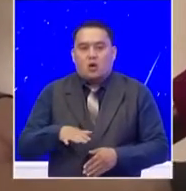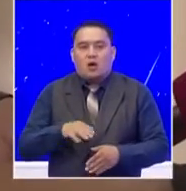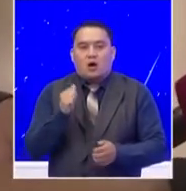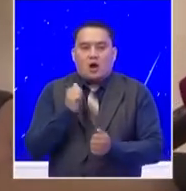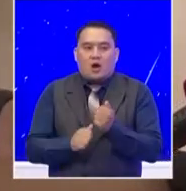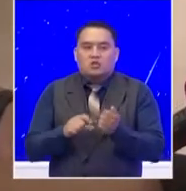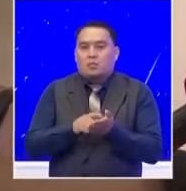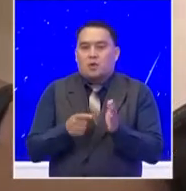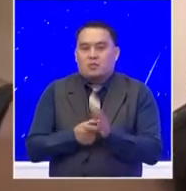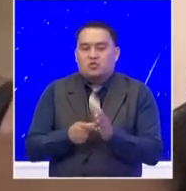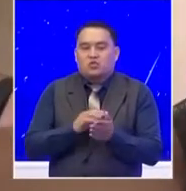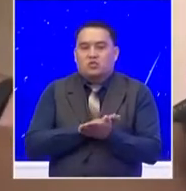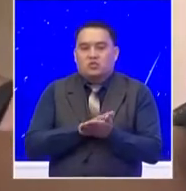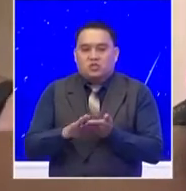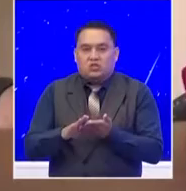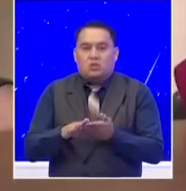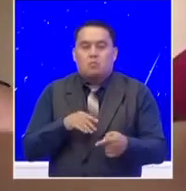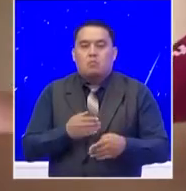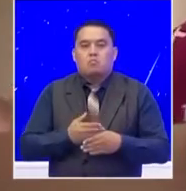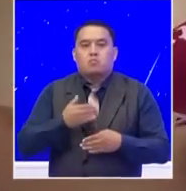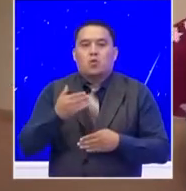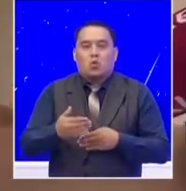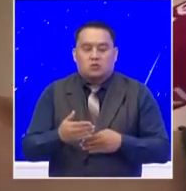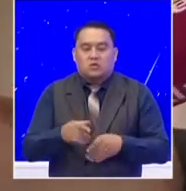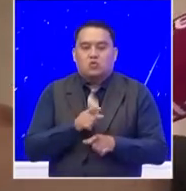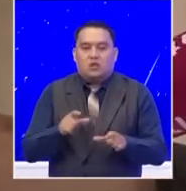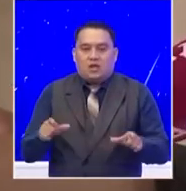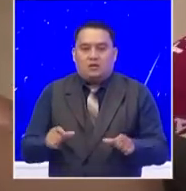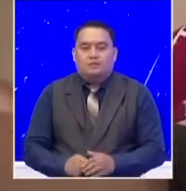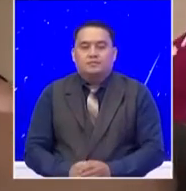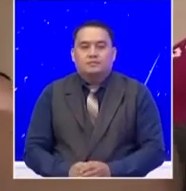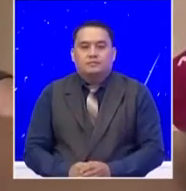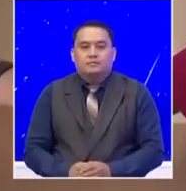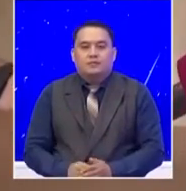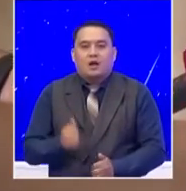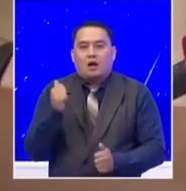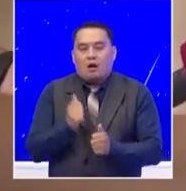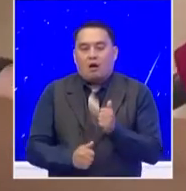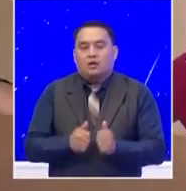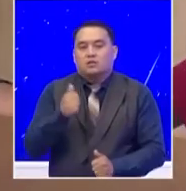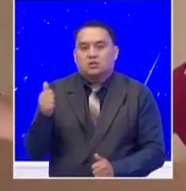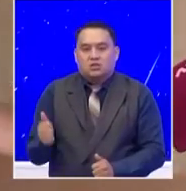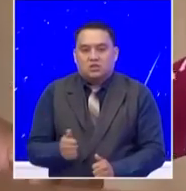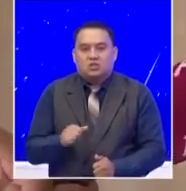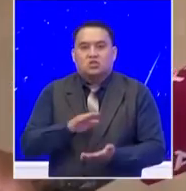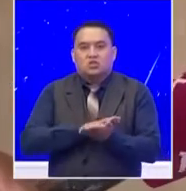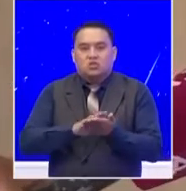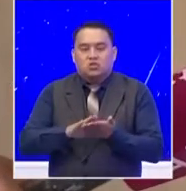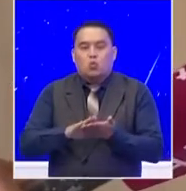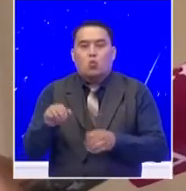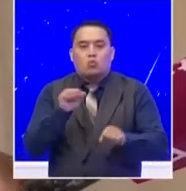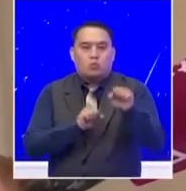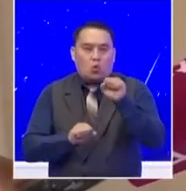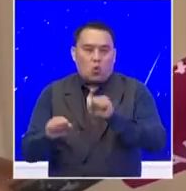каждое помещение после посетителей. Каждые 2 часа у нас проводится дезинфекция и уборка